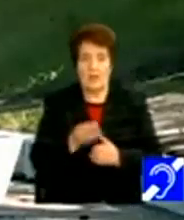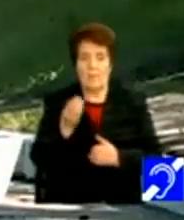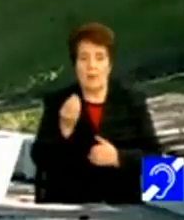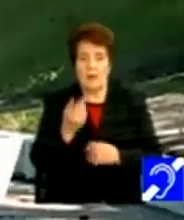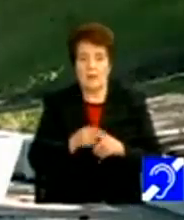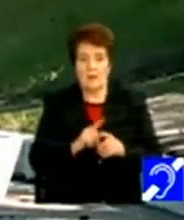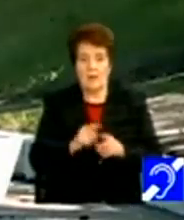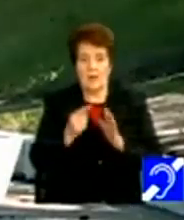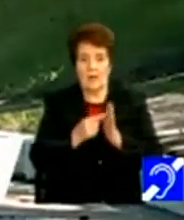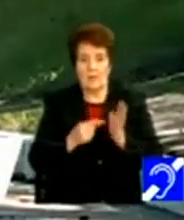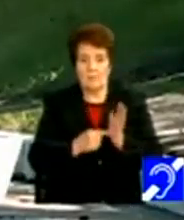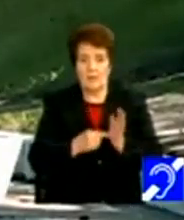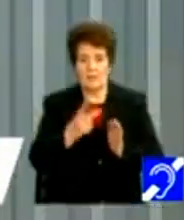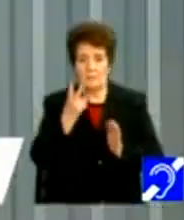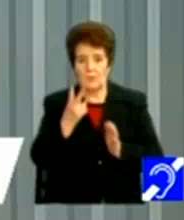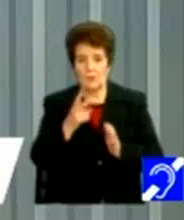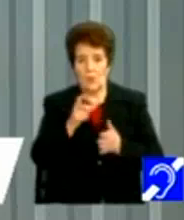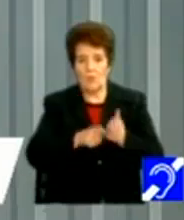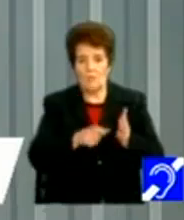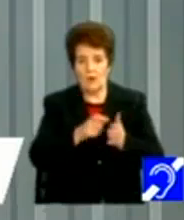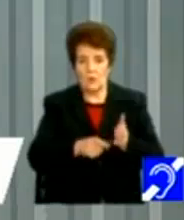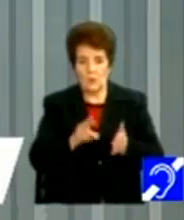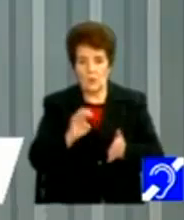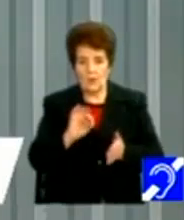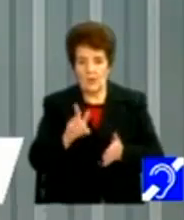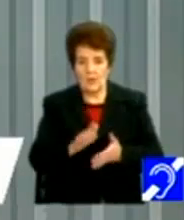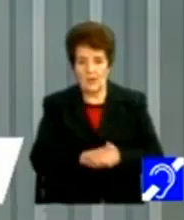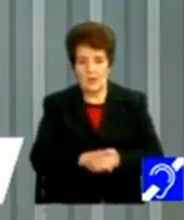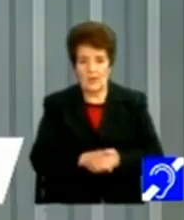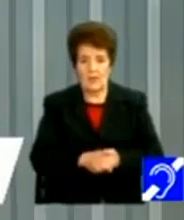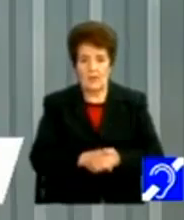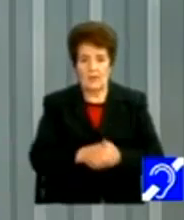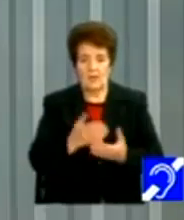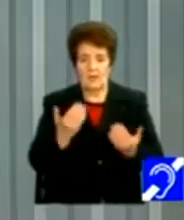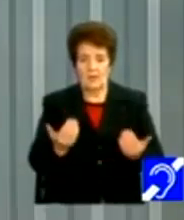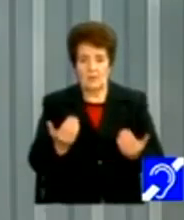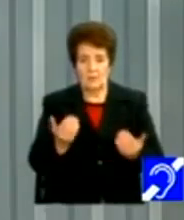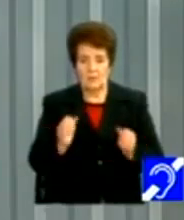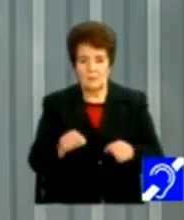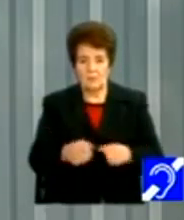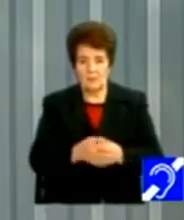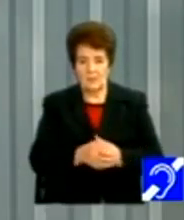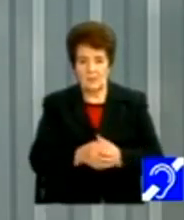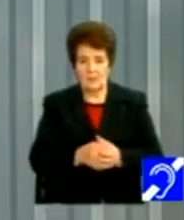pe care îi împarte pentru două facturi. Eu pus compensația